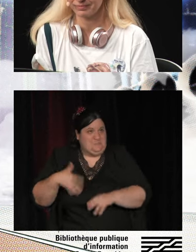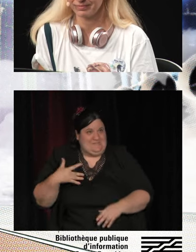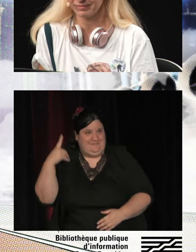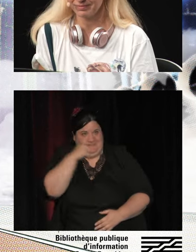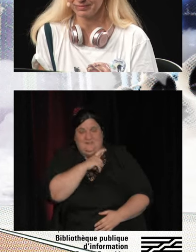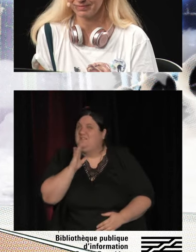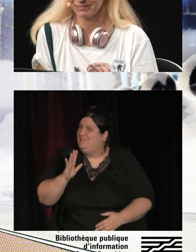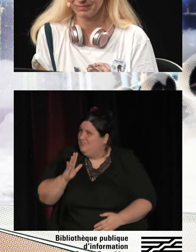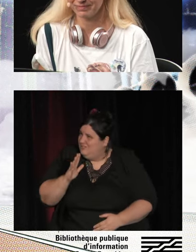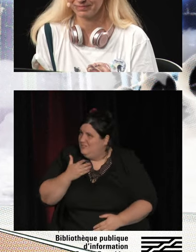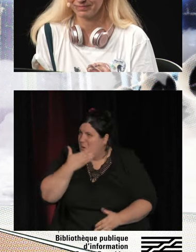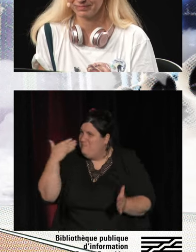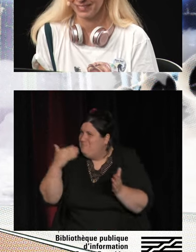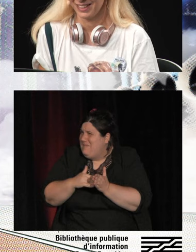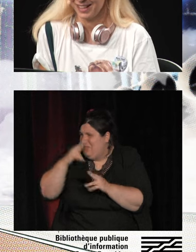speedrun?